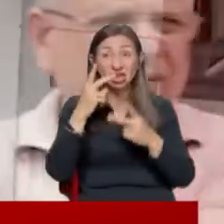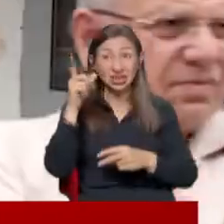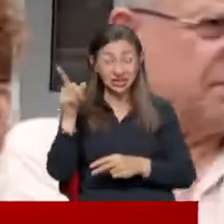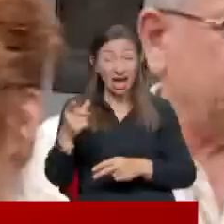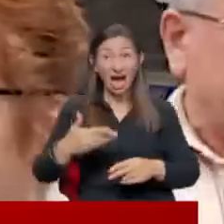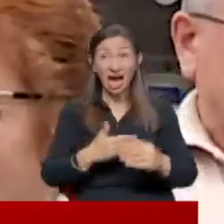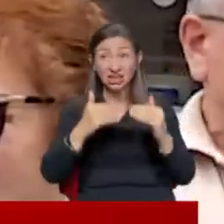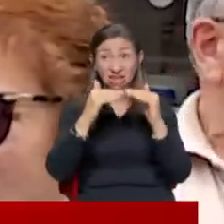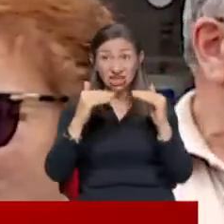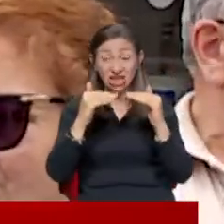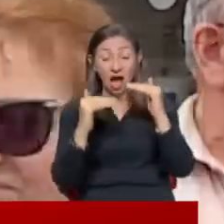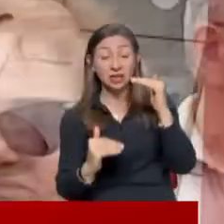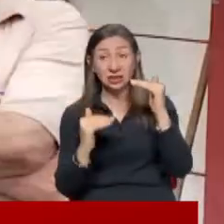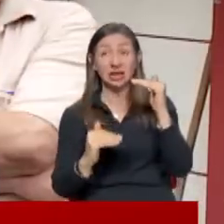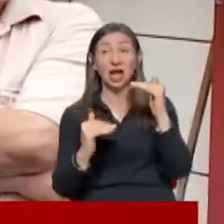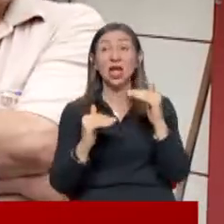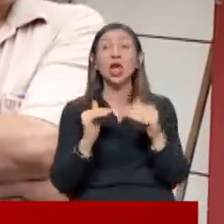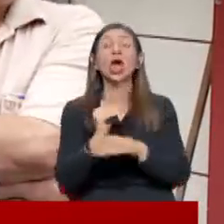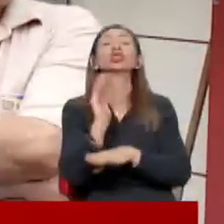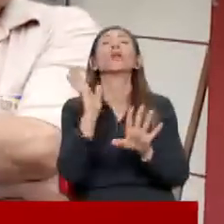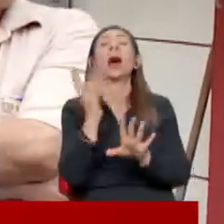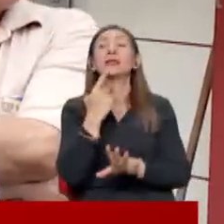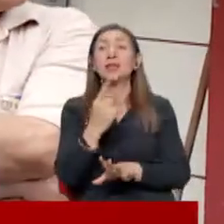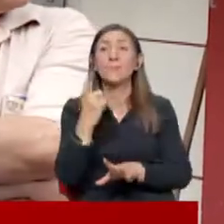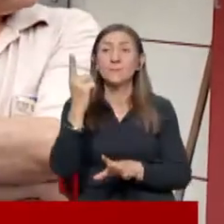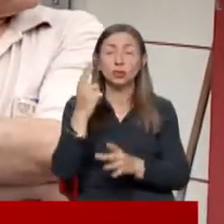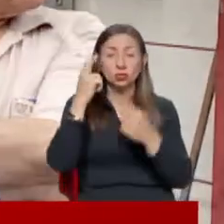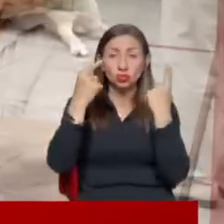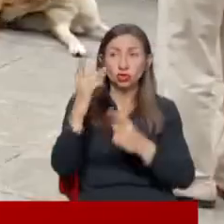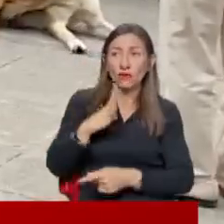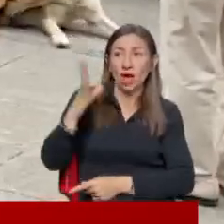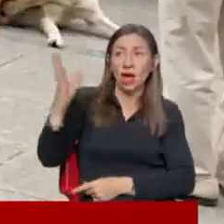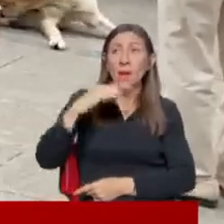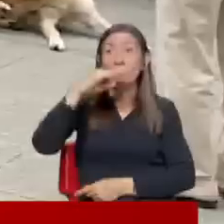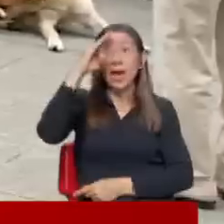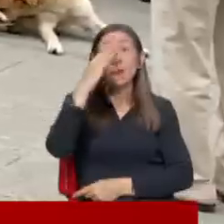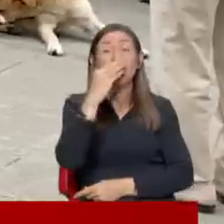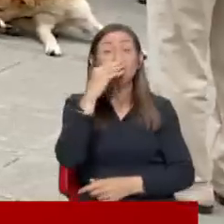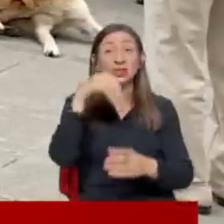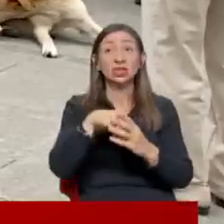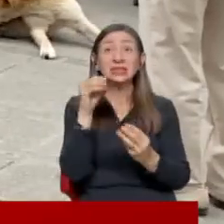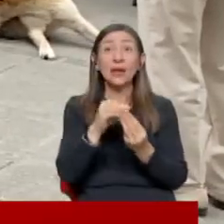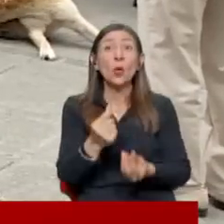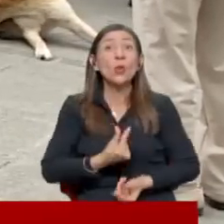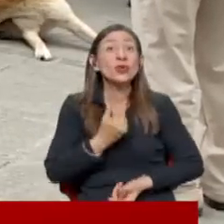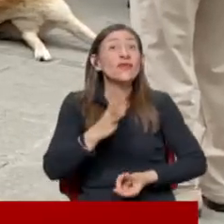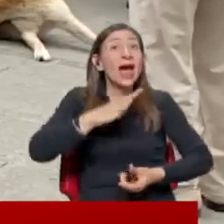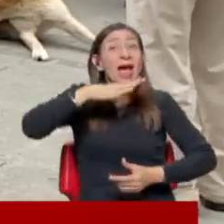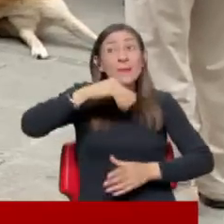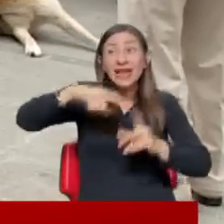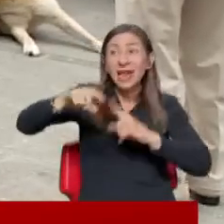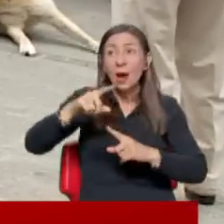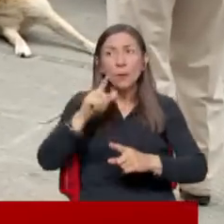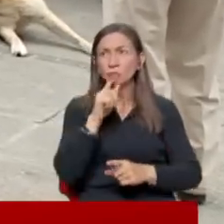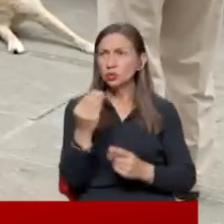açıkladığı açlığın da altında yaşama diyen bir yaklaşım var. Bayram ikramiyesi için zam umudu vardı emeklinin, ancak